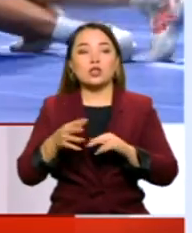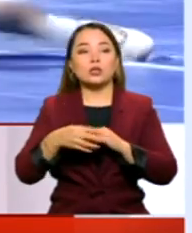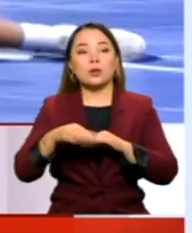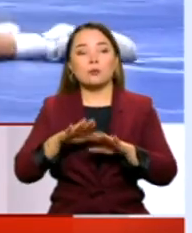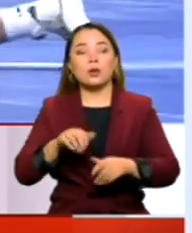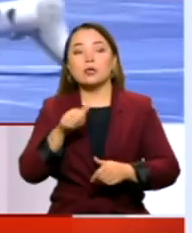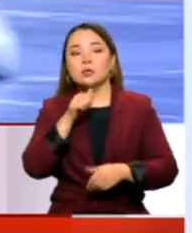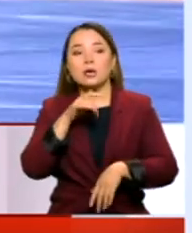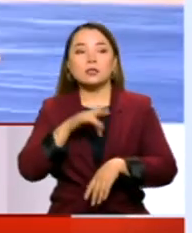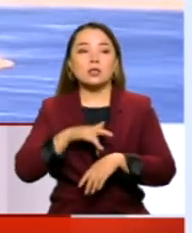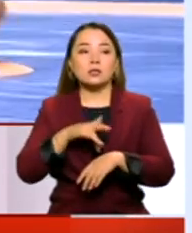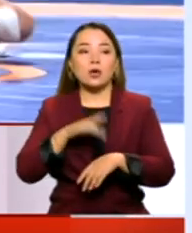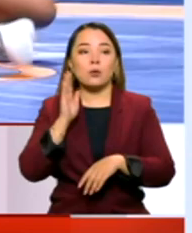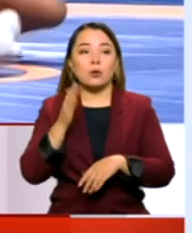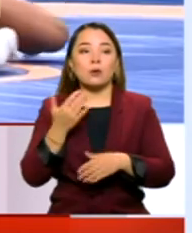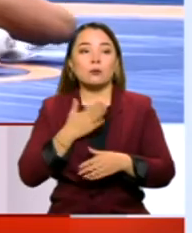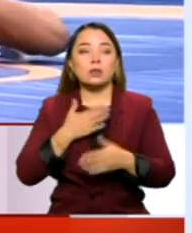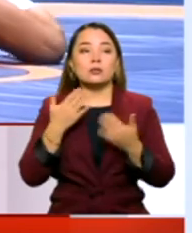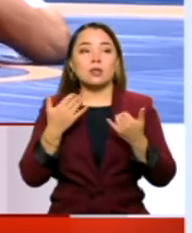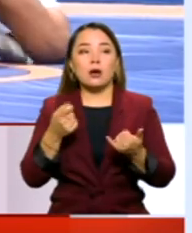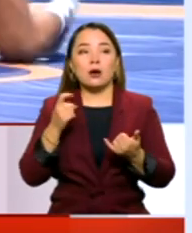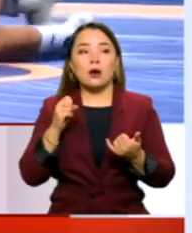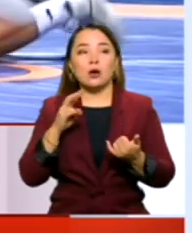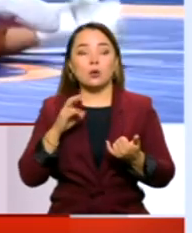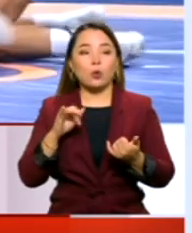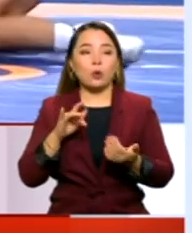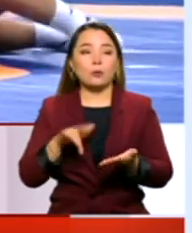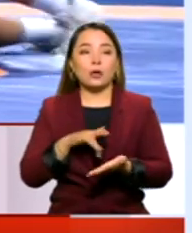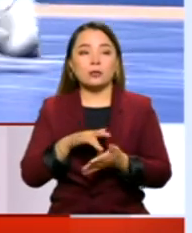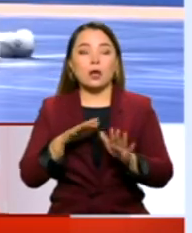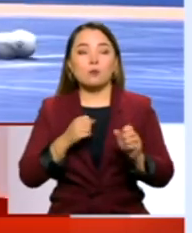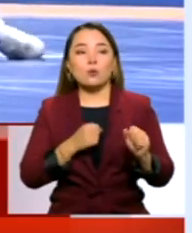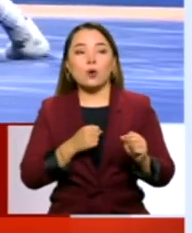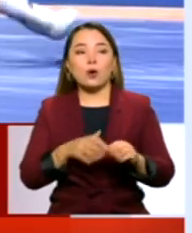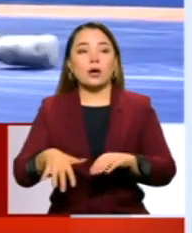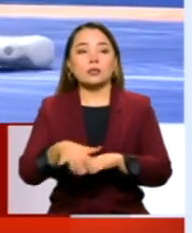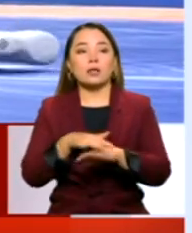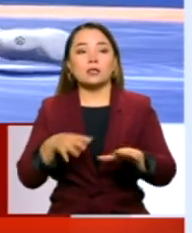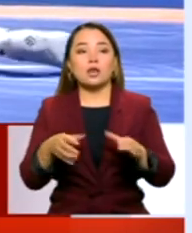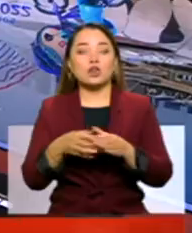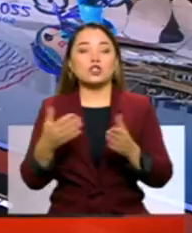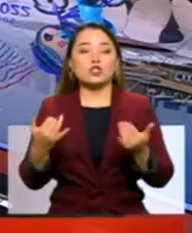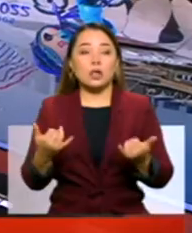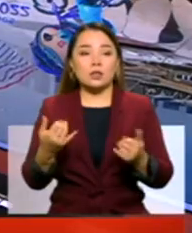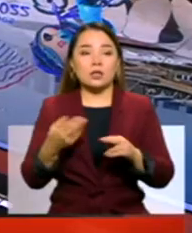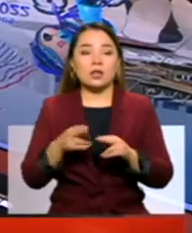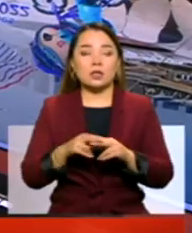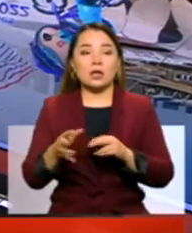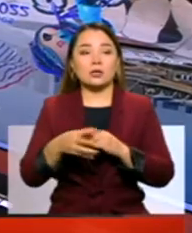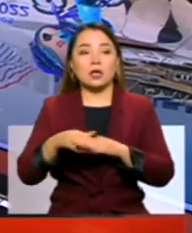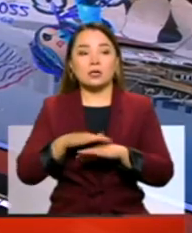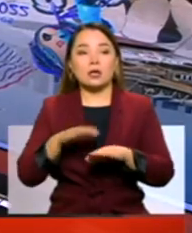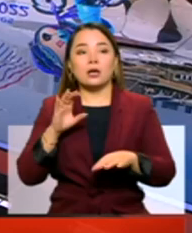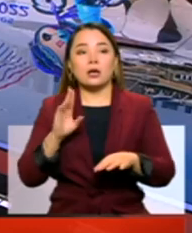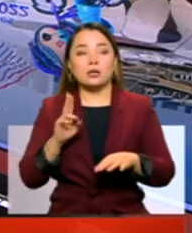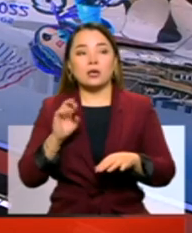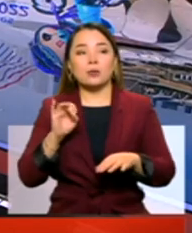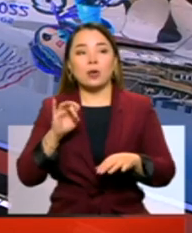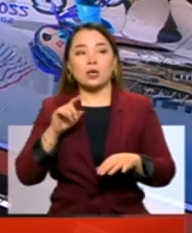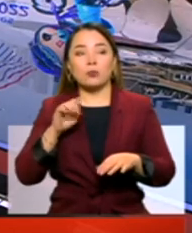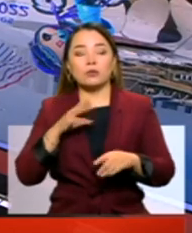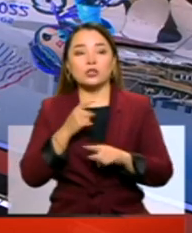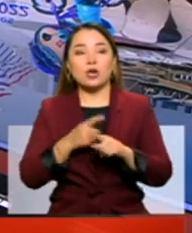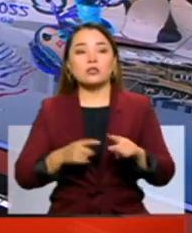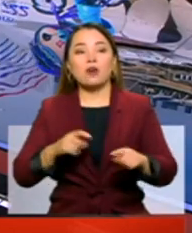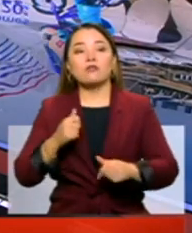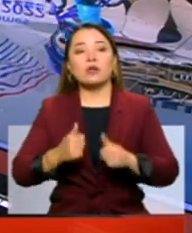жерлестерімізге жанкүйер болайық. Ал біз дәл қазір Ханчжоудағы бокс аренадамыз. Бұл жерде жаңа ғана жерлесіміз Карина Ибрагимова жартылай